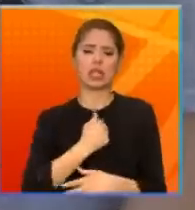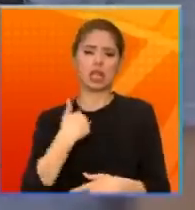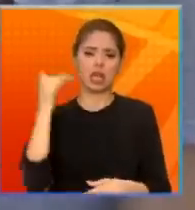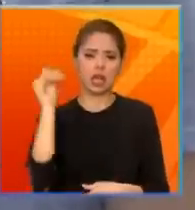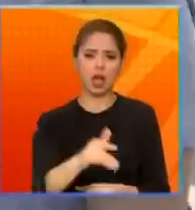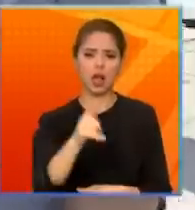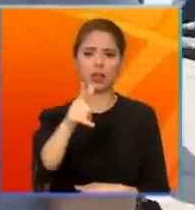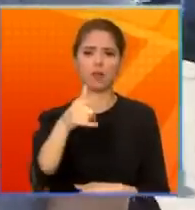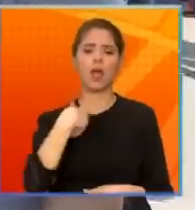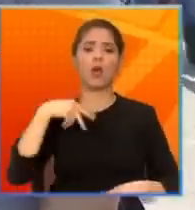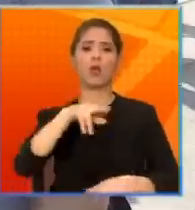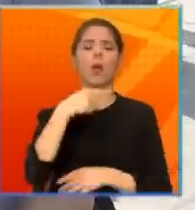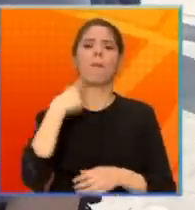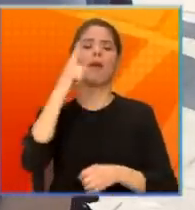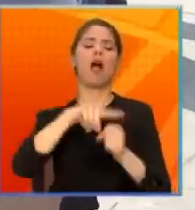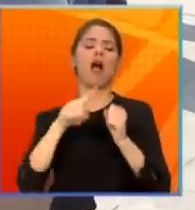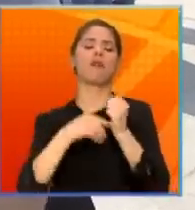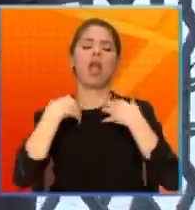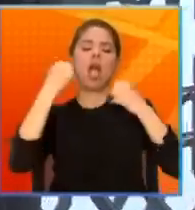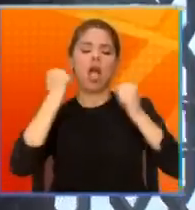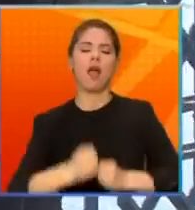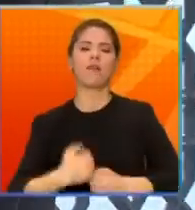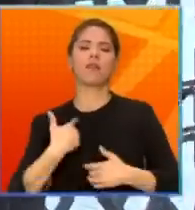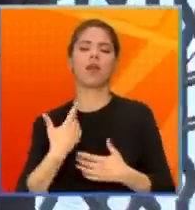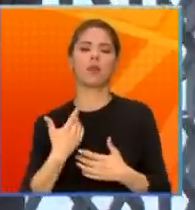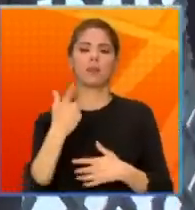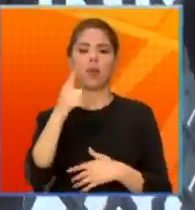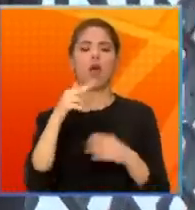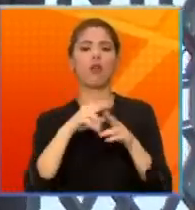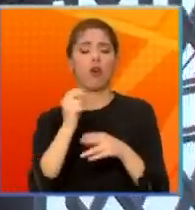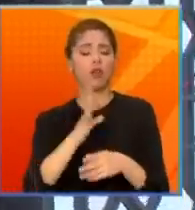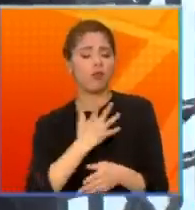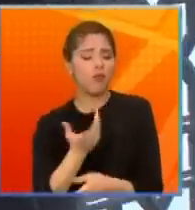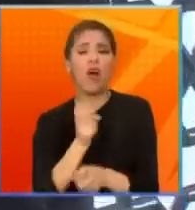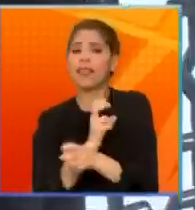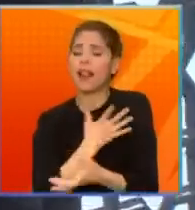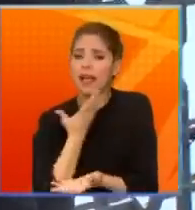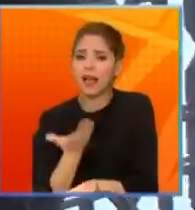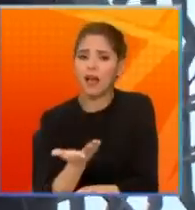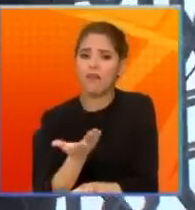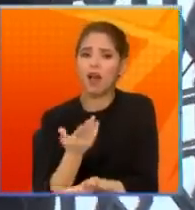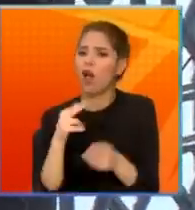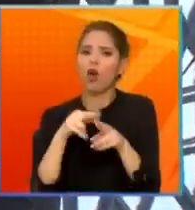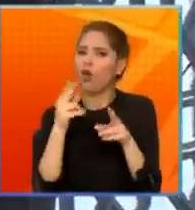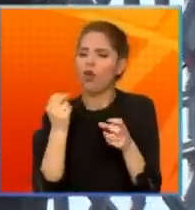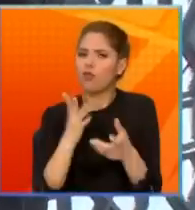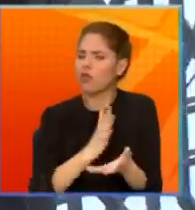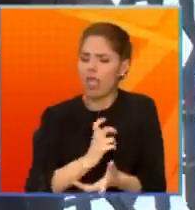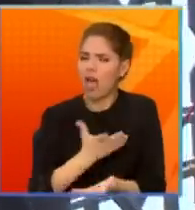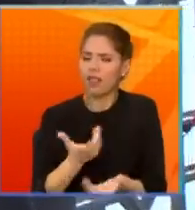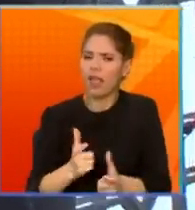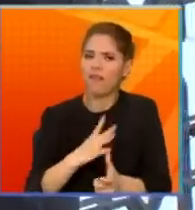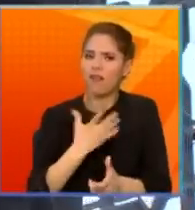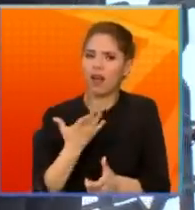yürüyoruz. Ben bir haftadır evdeyim. O yüzden artık dayanamadım. Koronavirüsü var. Tehlikeli değil mi dışarıda olmanız? Nerede korona? Korona var